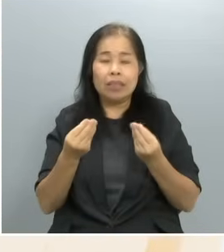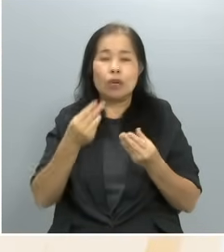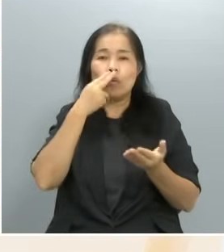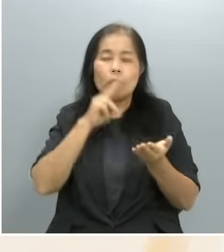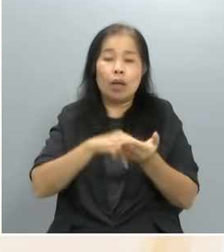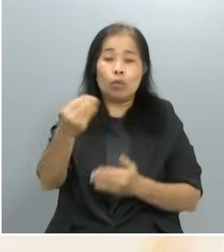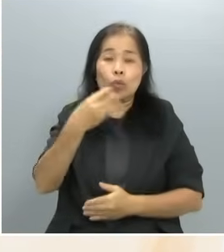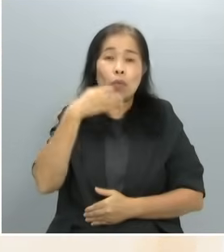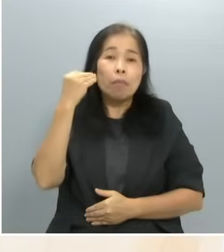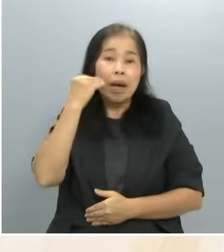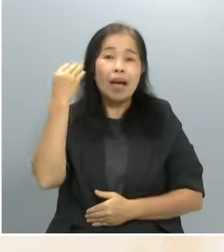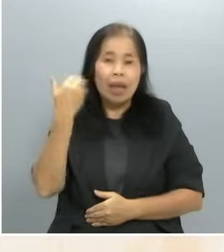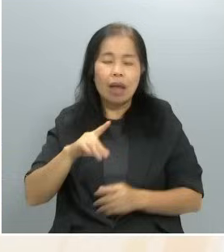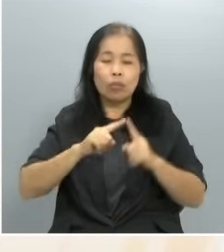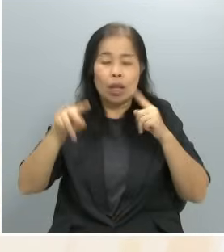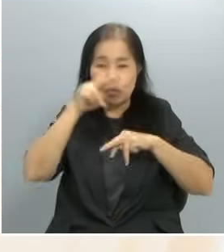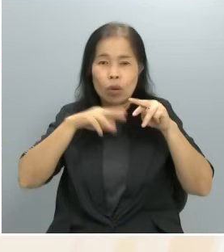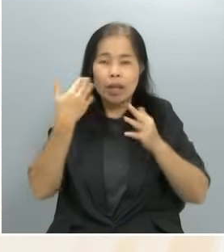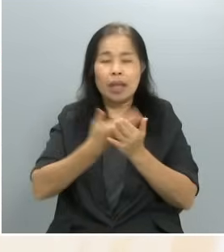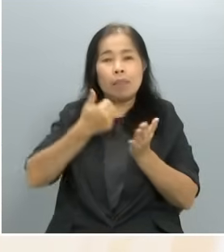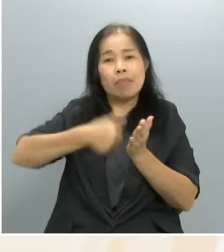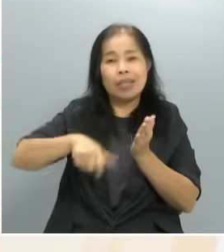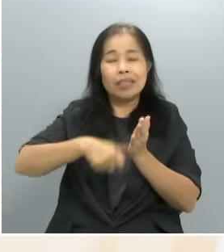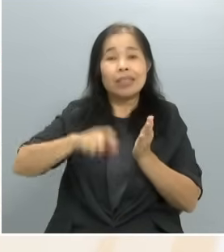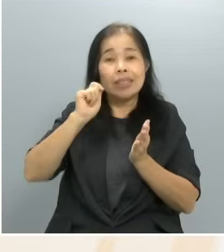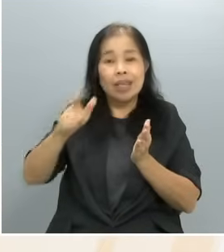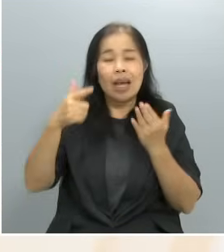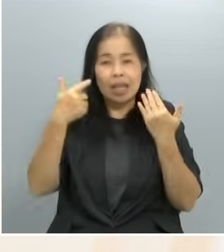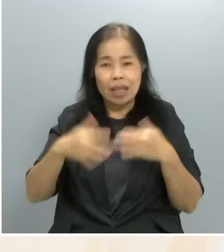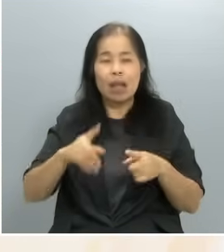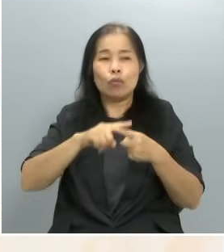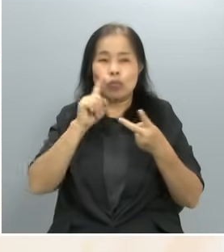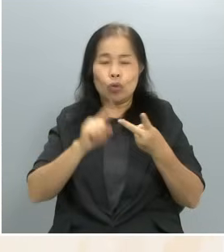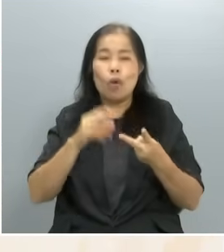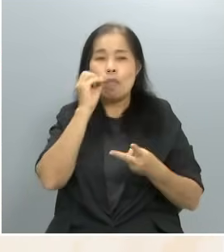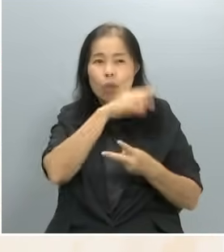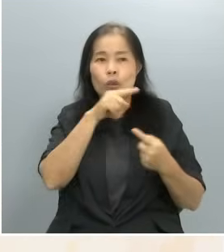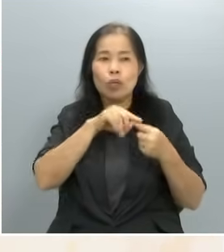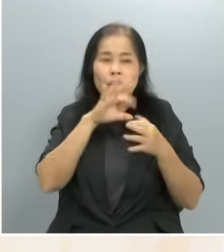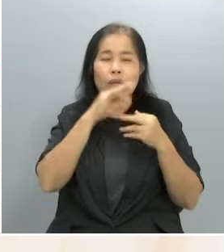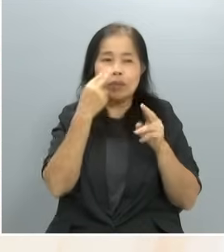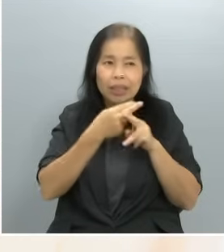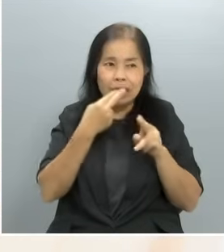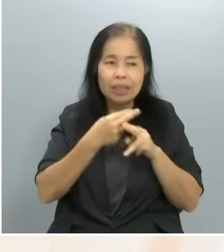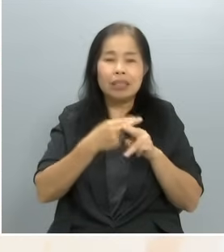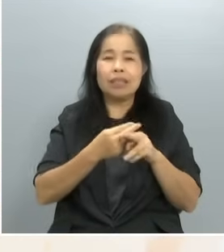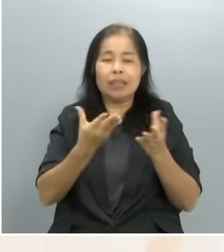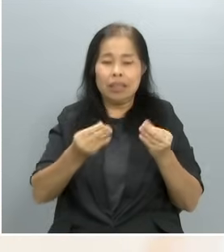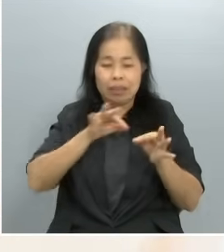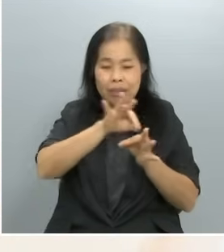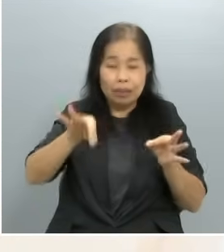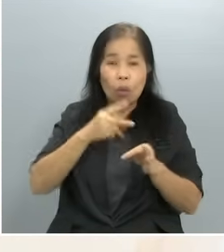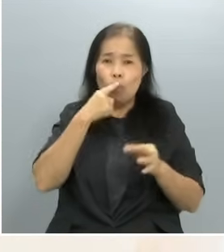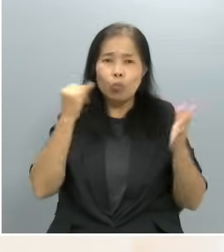ที่บ้านว่าจะมีการตรวจสอบการจ่ายภาษีแล้วเขาก็แจ้งผู้ใช้ข้อมูลชื่อพื้นที่ดินกี่ตารางเมตรตรง